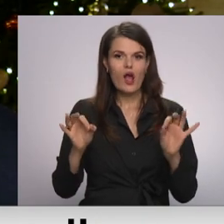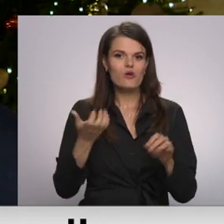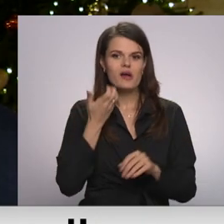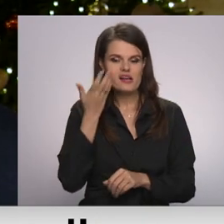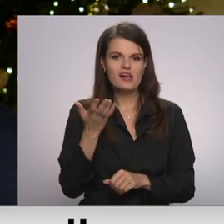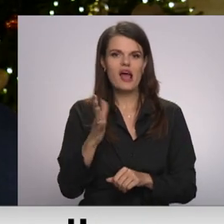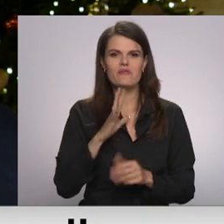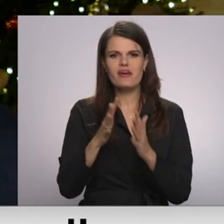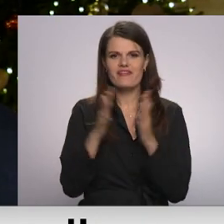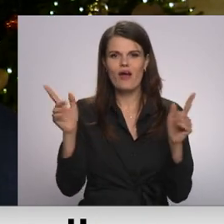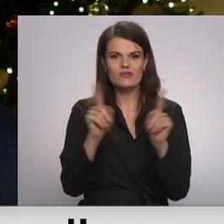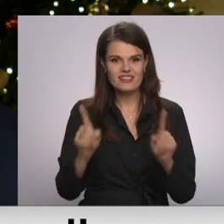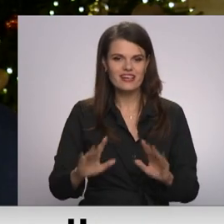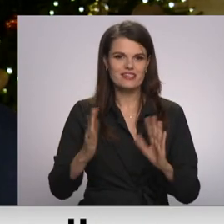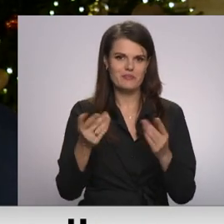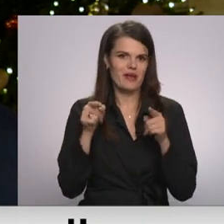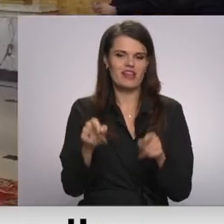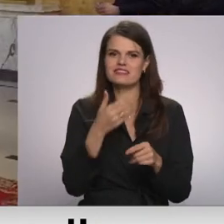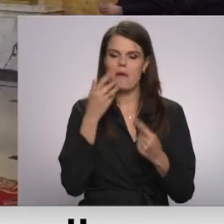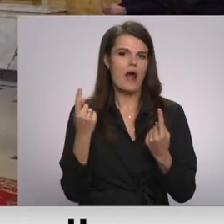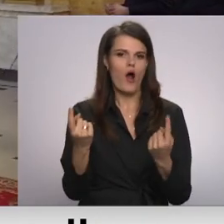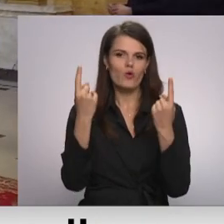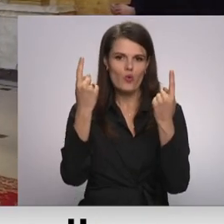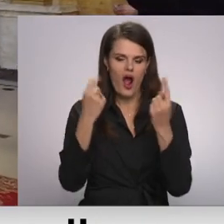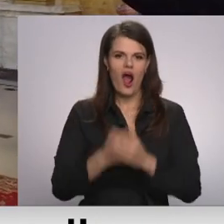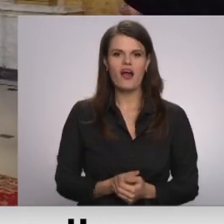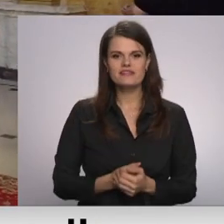bija daudzas lietas, bet šīs vēl nebija tik aktuālas.